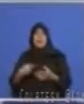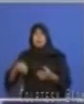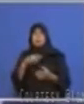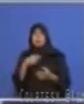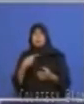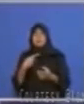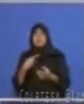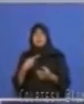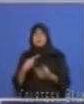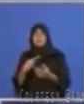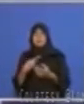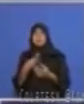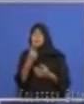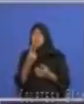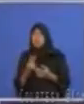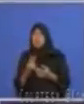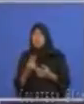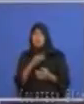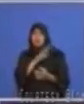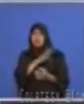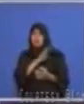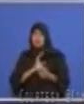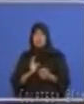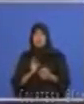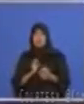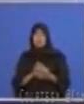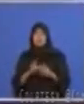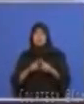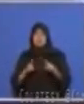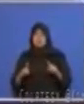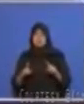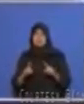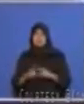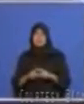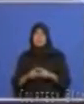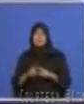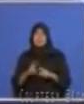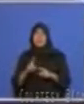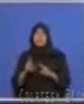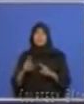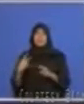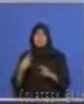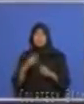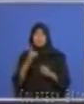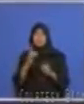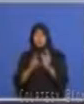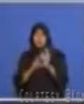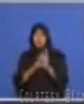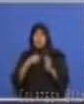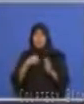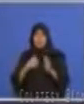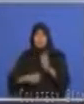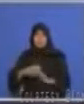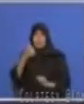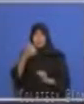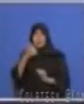cuma memang tidak mungkin ada dua Gubernur bagi kami yang penting adalah jika kami berkuasa kami jadi pemimpin rakyat dapat